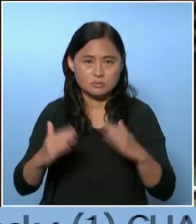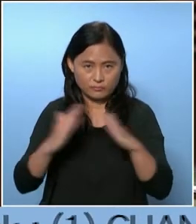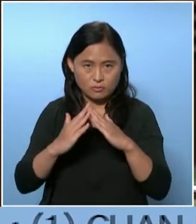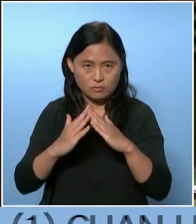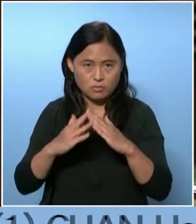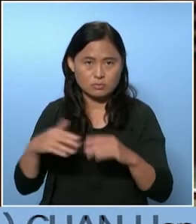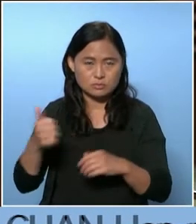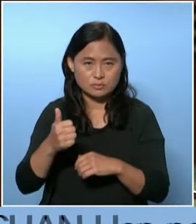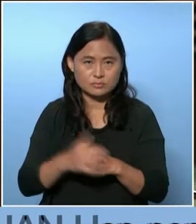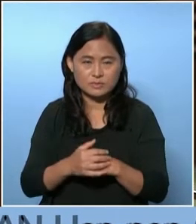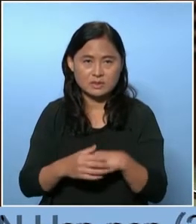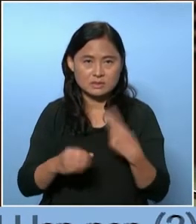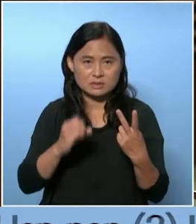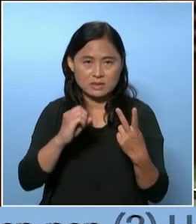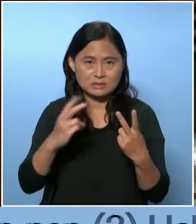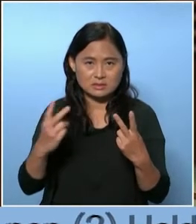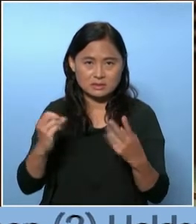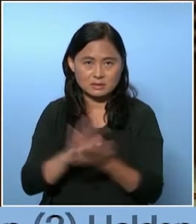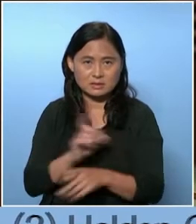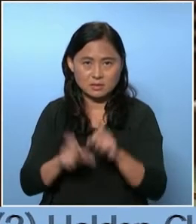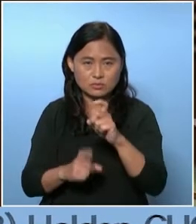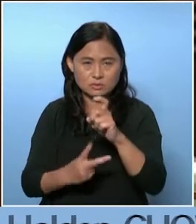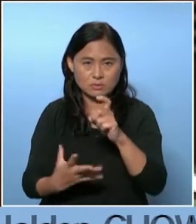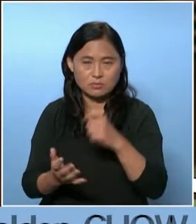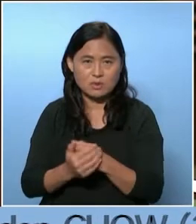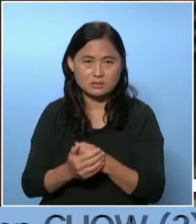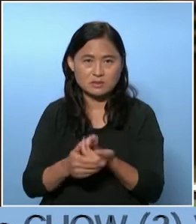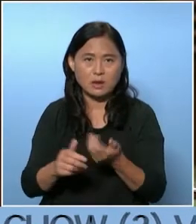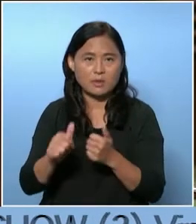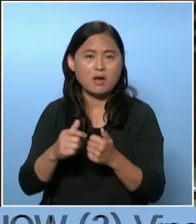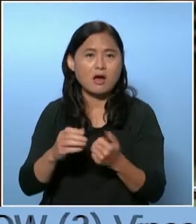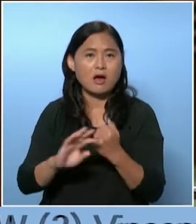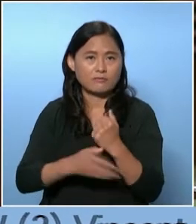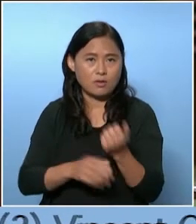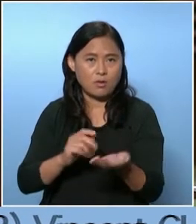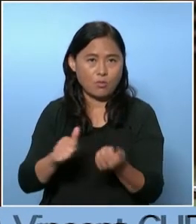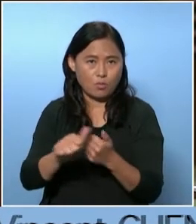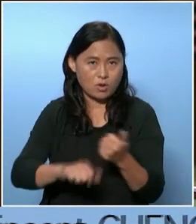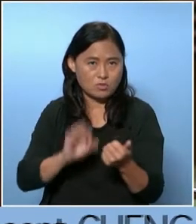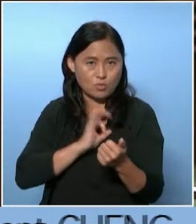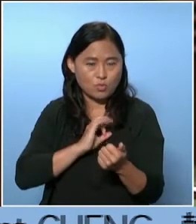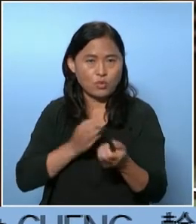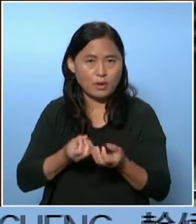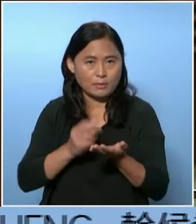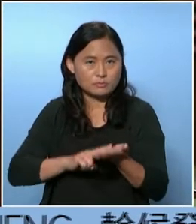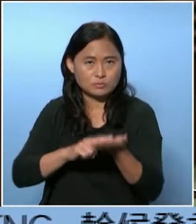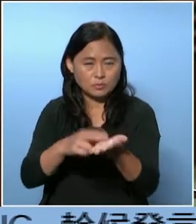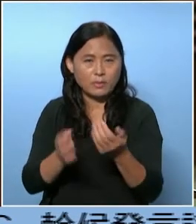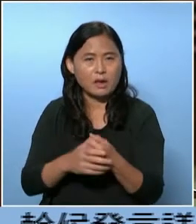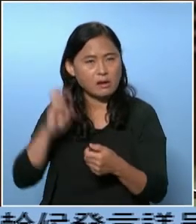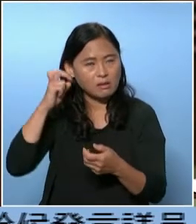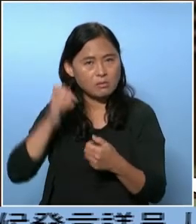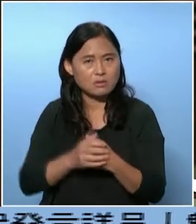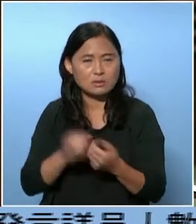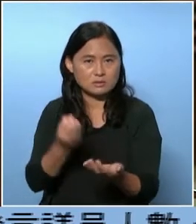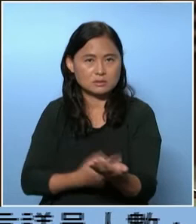長在2020年9月25日致函法案委員會，邀請委員考慮當局而就條例草案